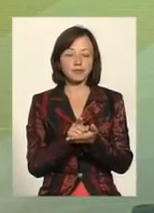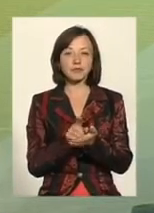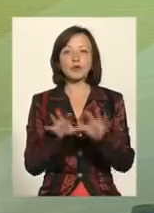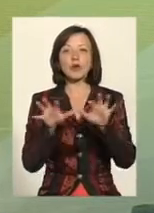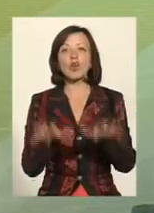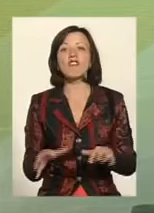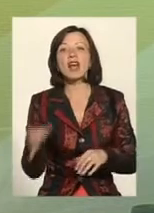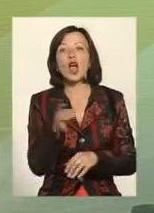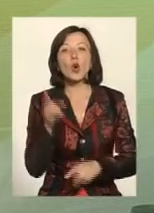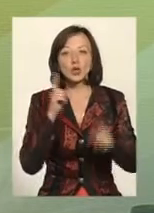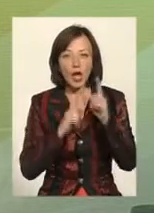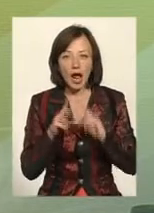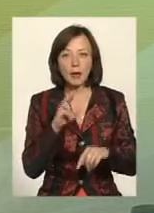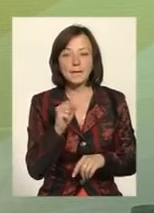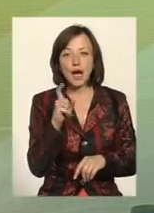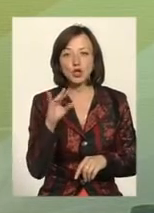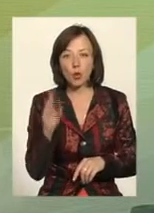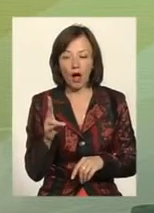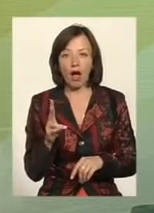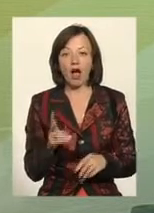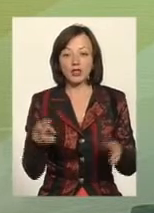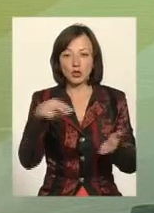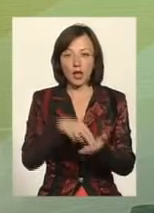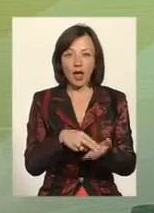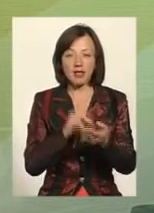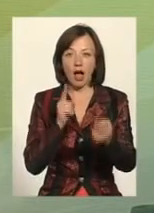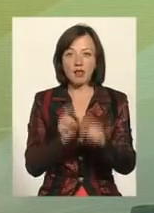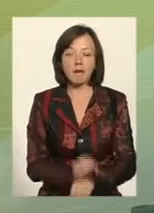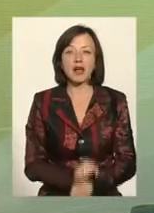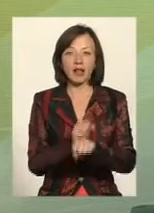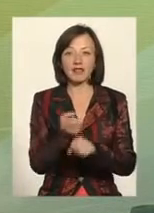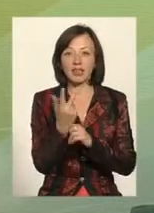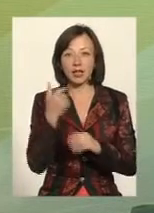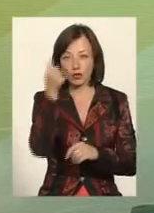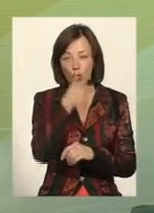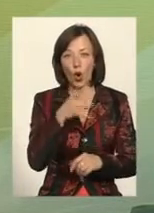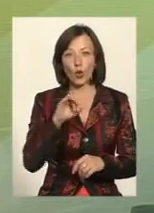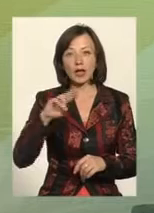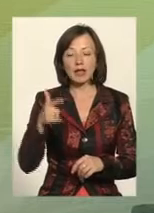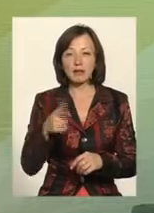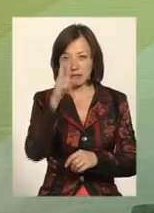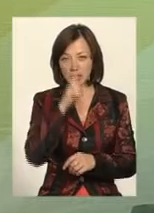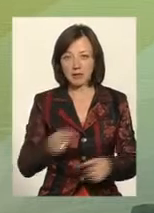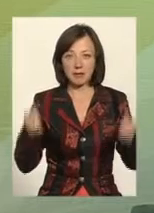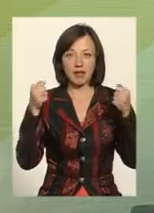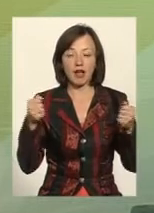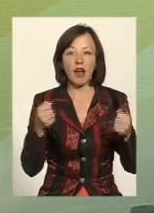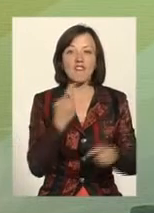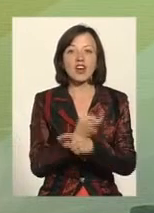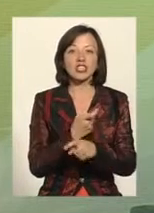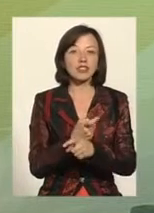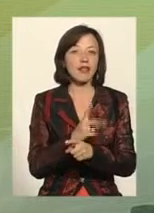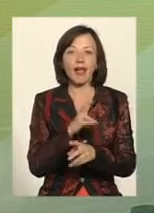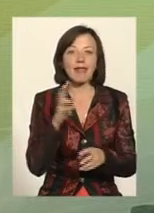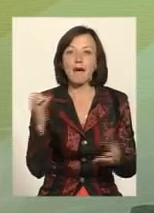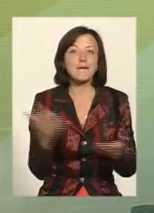голови районної ради Пазюка, де вони стоять на антимайдані в 13-му році, в грудні місяці, і тримають плакат «Фашизм не